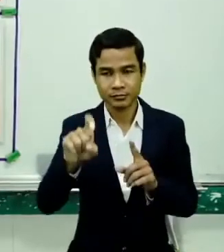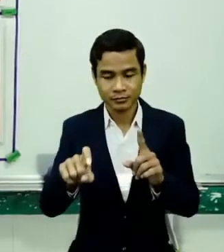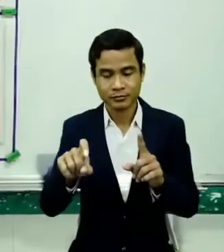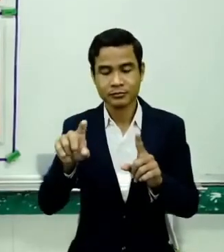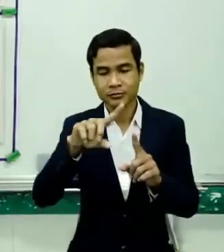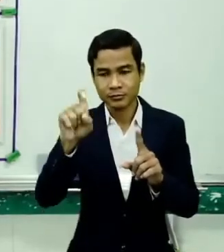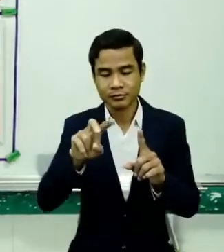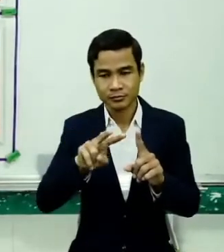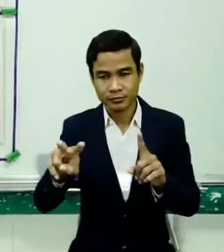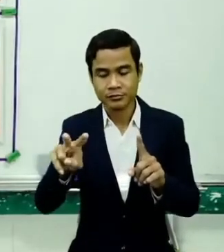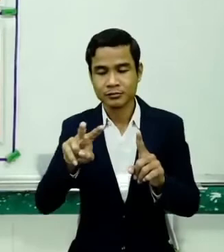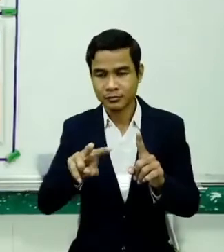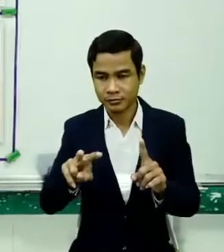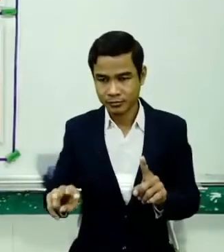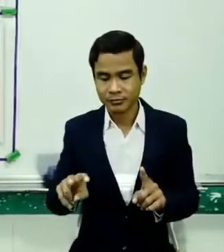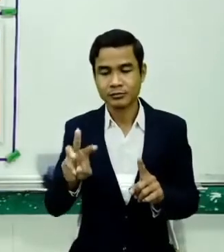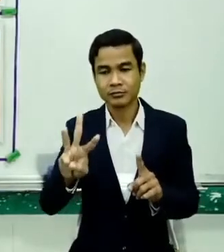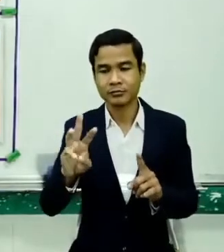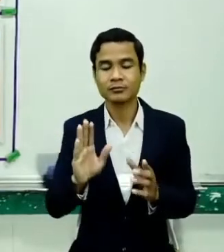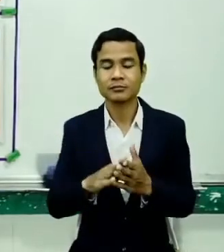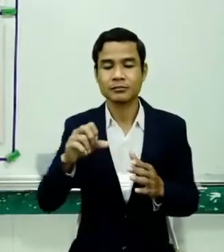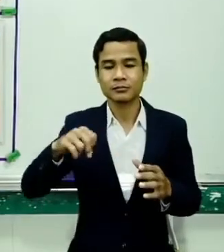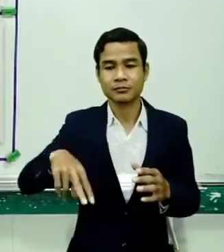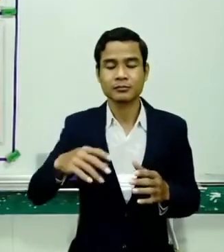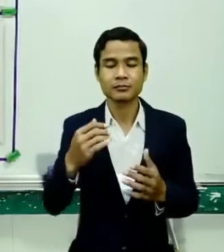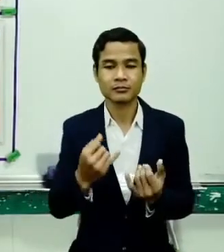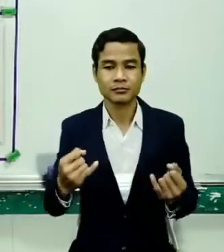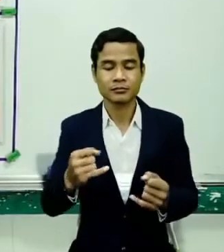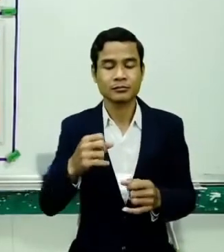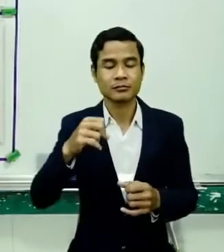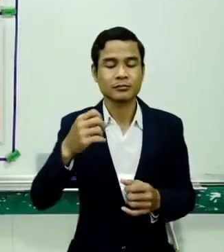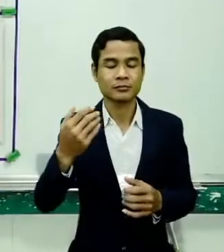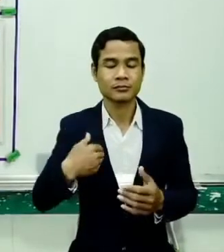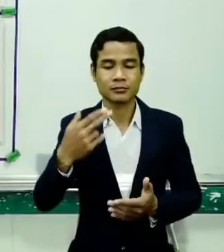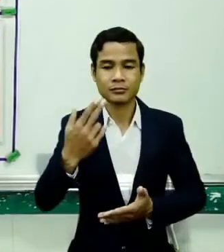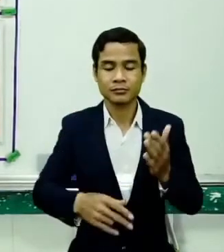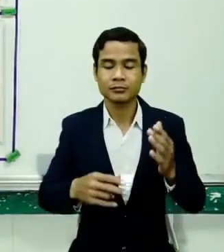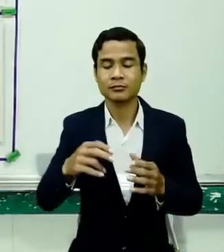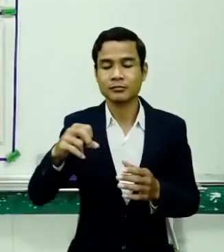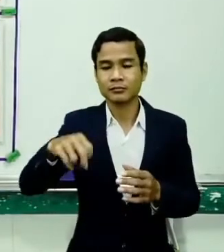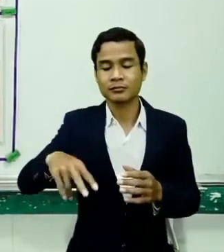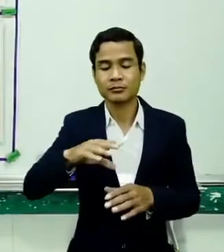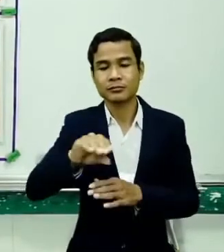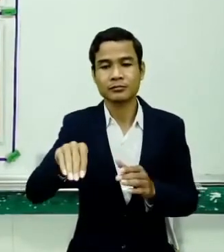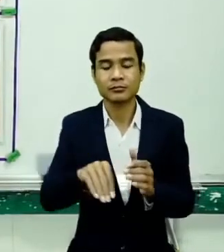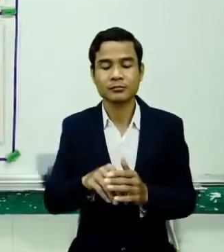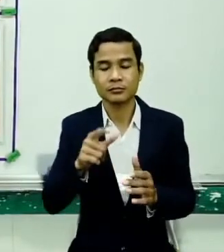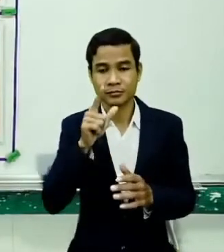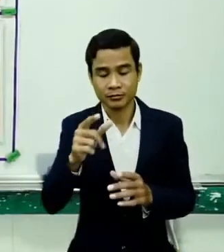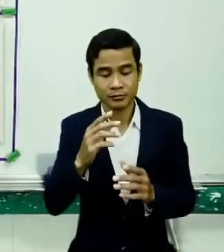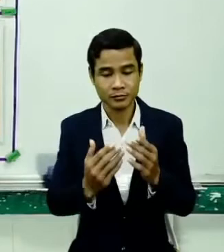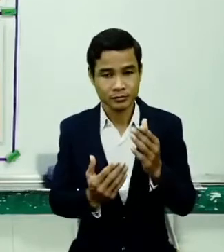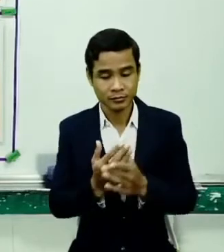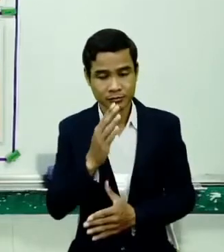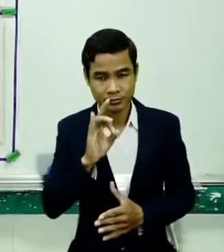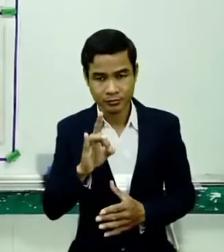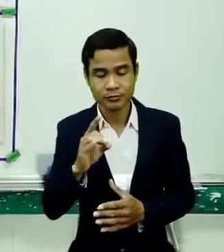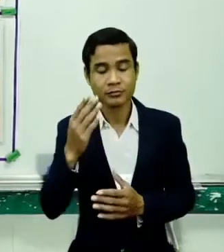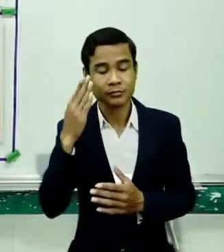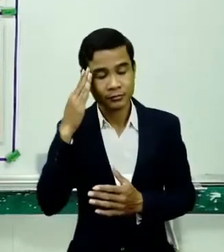3ថាតម្រូវការរបស់កុមារមានអ្វីខ្លះហើយតម្រូវការទាំងអស់ជាសិទ្ធមែនឬទេ